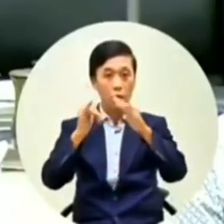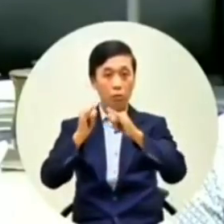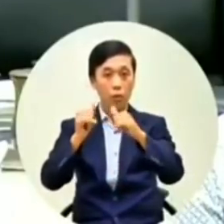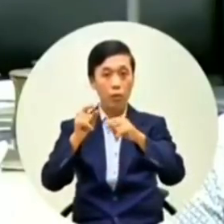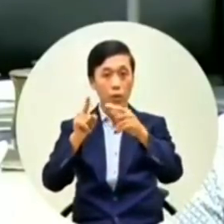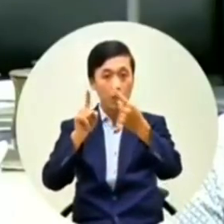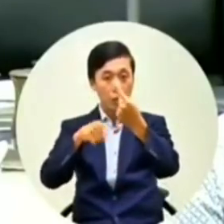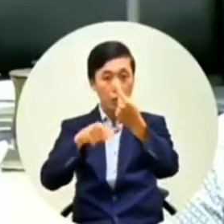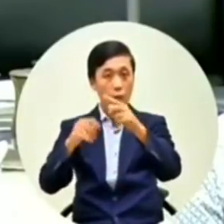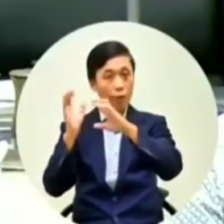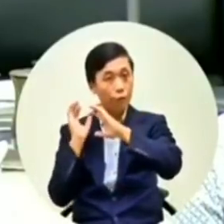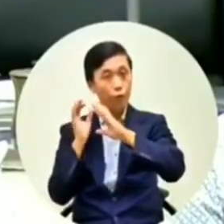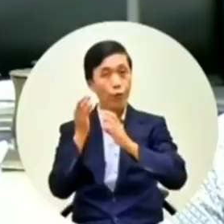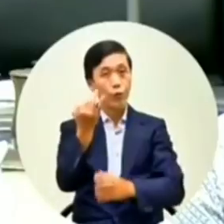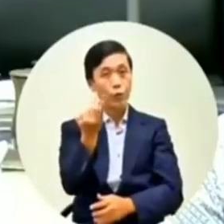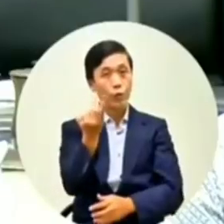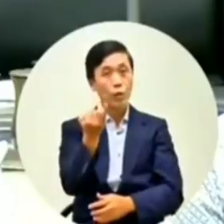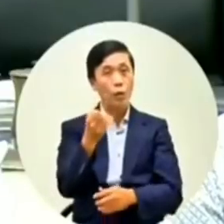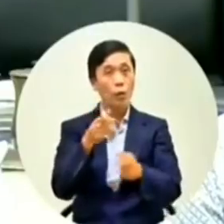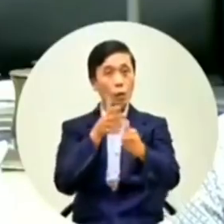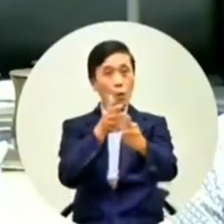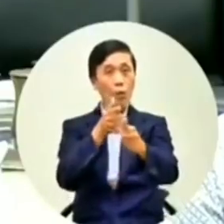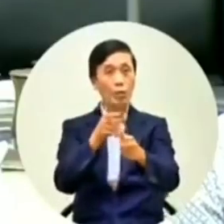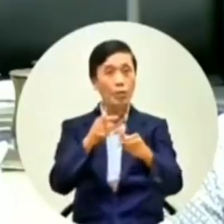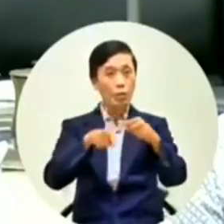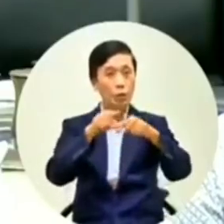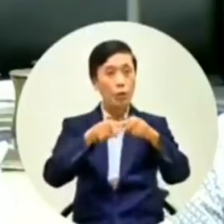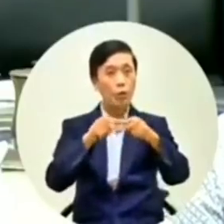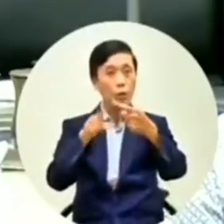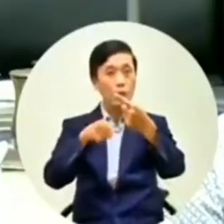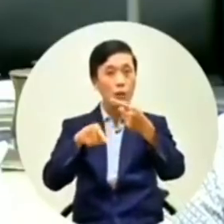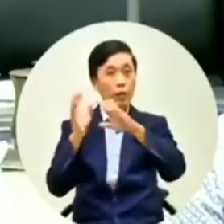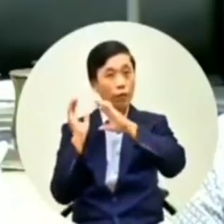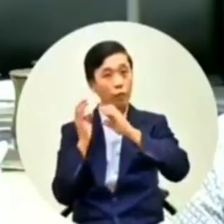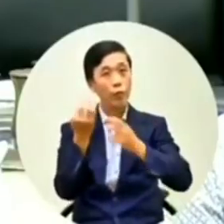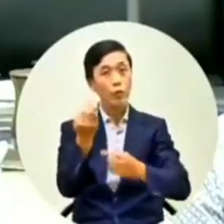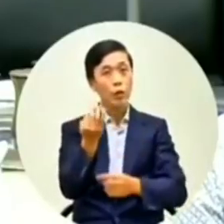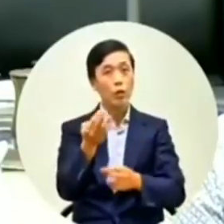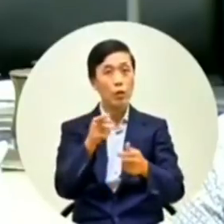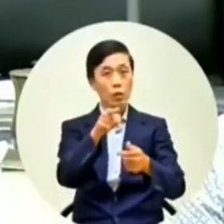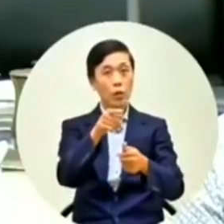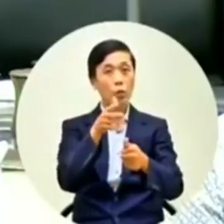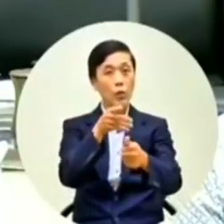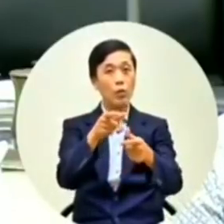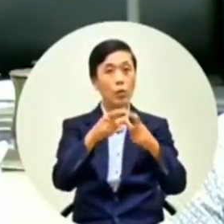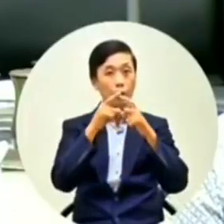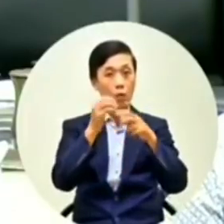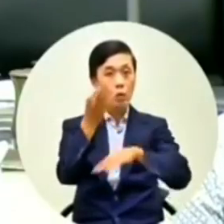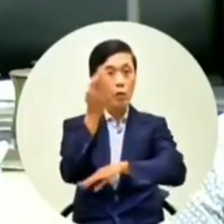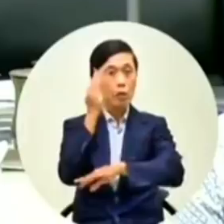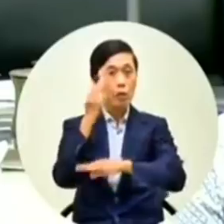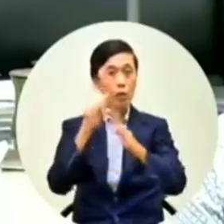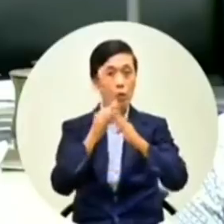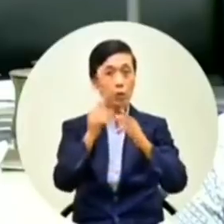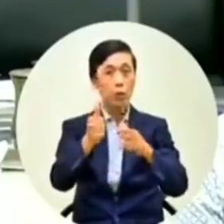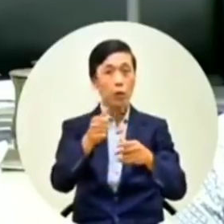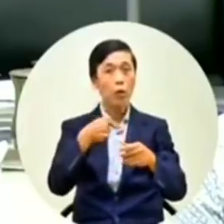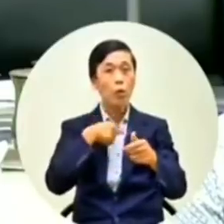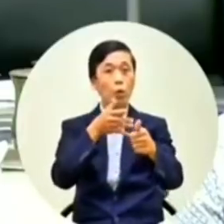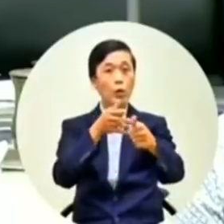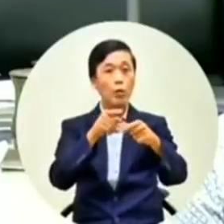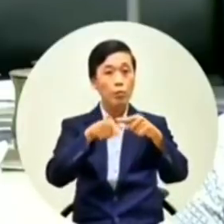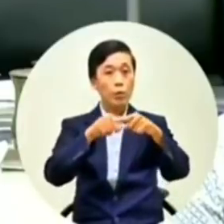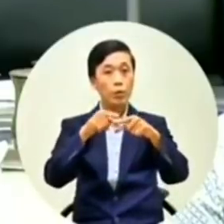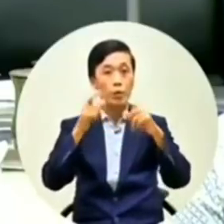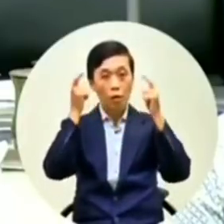少？请问一下，平均起来负债多少？来，请财政局长，平均一个要负债多